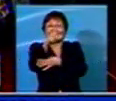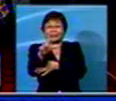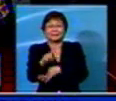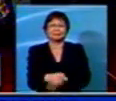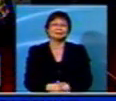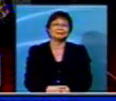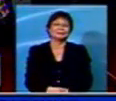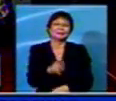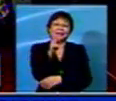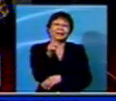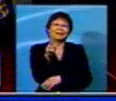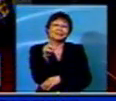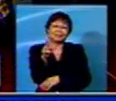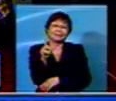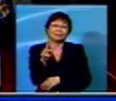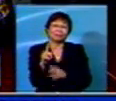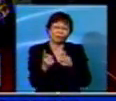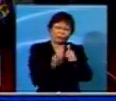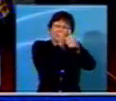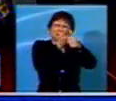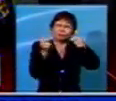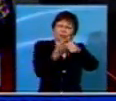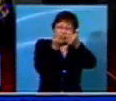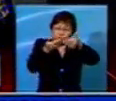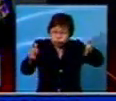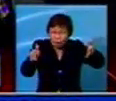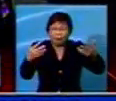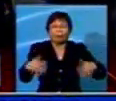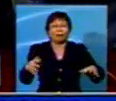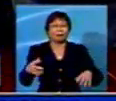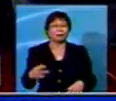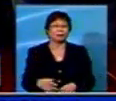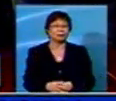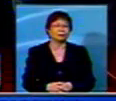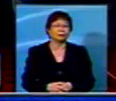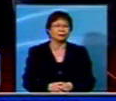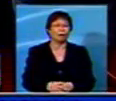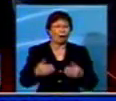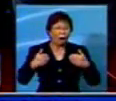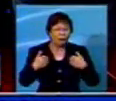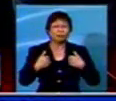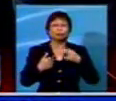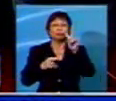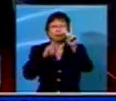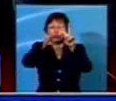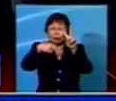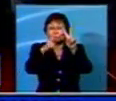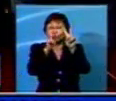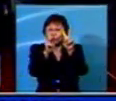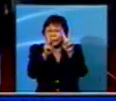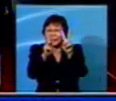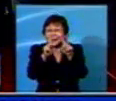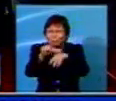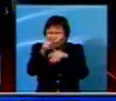and uh we we more than 2000 customer waited at the